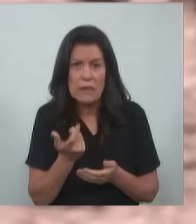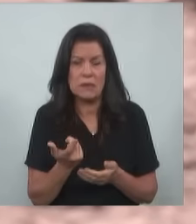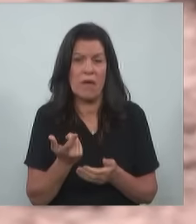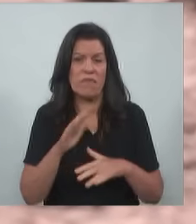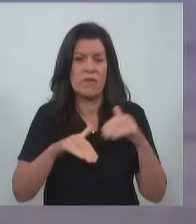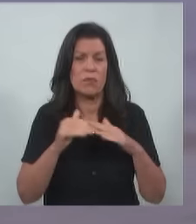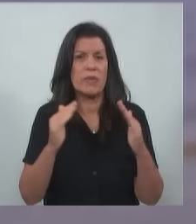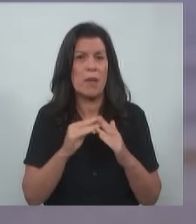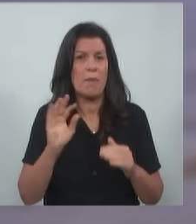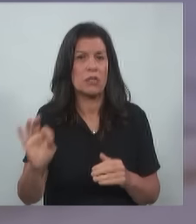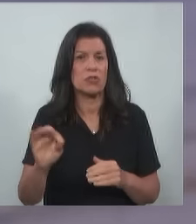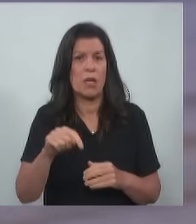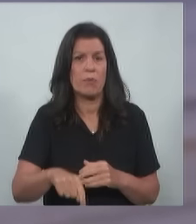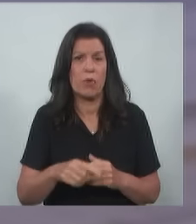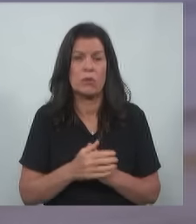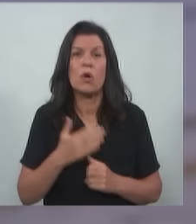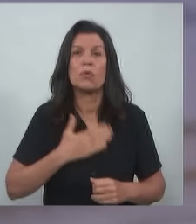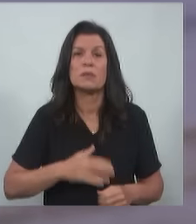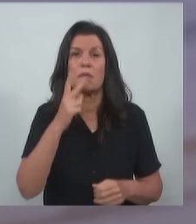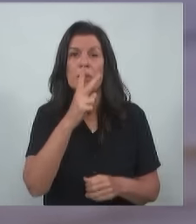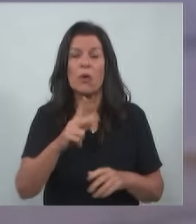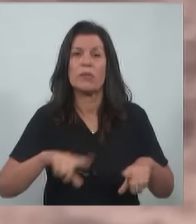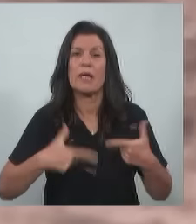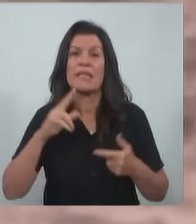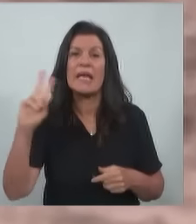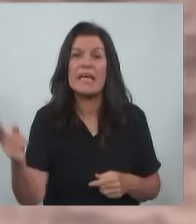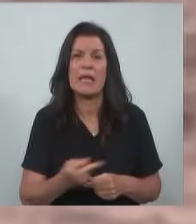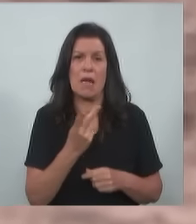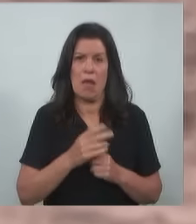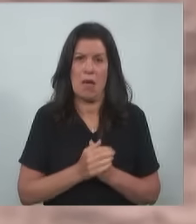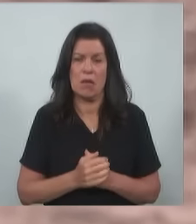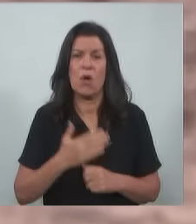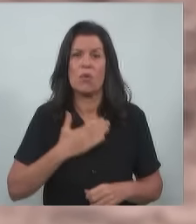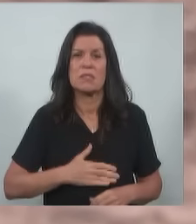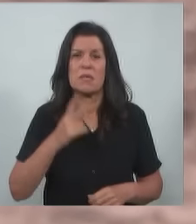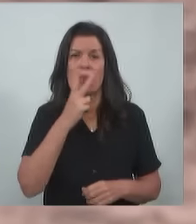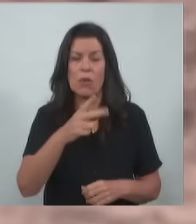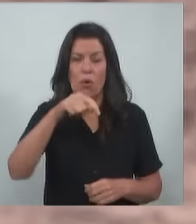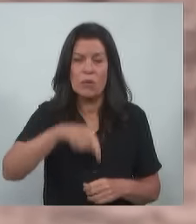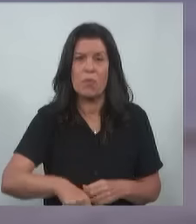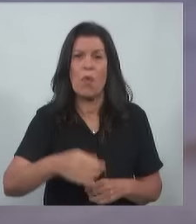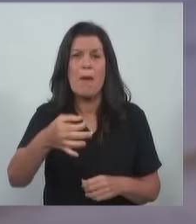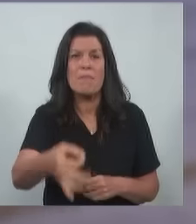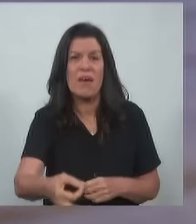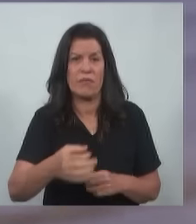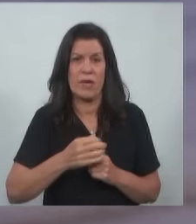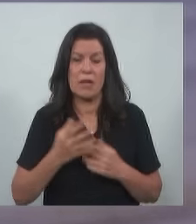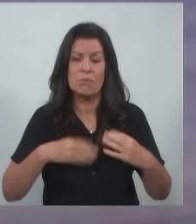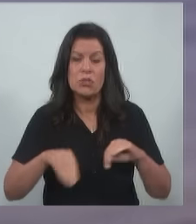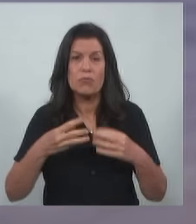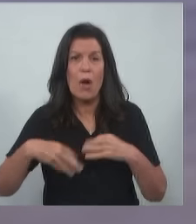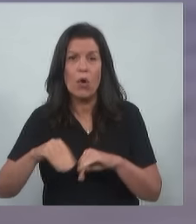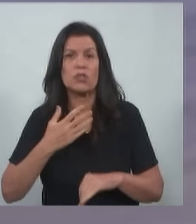הפנסיה? אנחנו רוצים לראות פה חיי קהילה, אנחנו רוצים לראות פה בפריפריה משפחות שרוצות לגור כאן, לגדל את ילדיהם